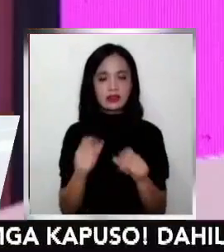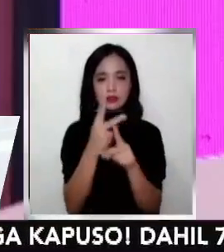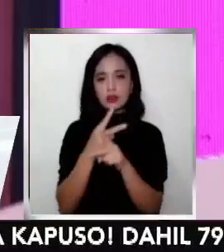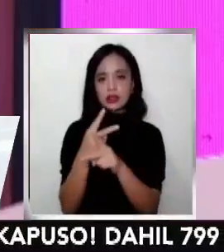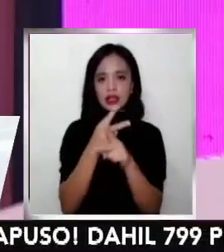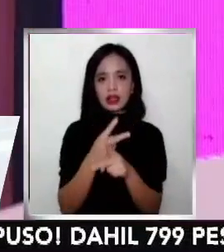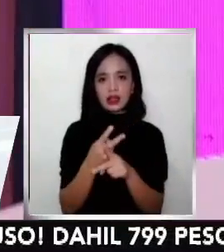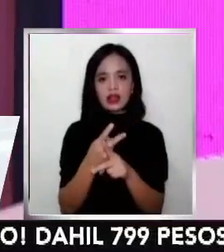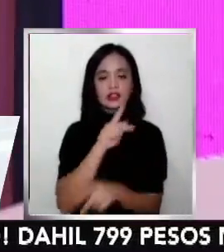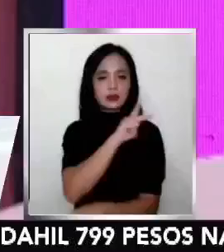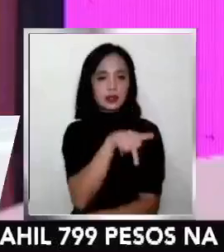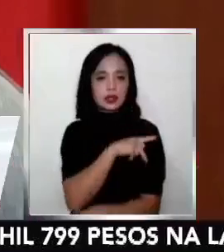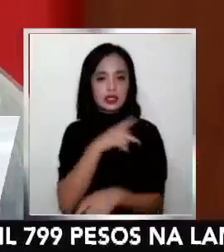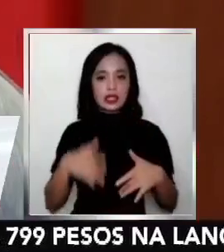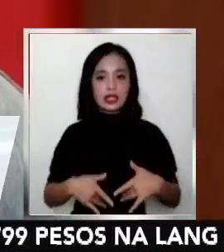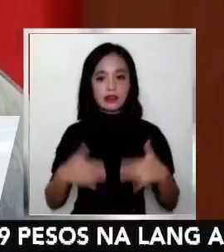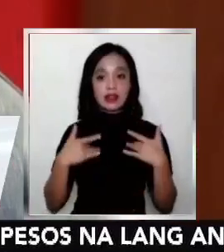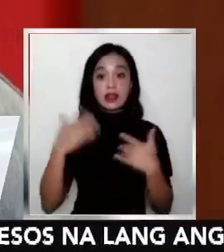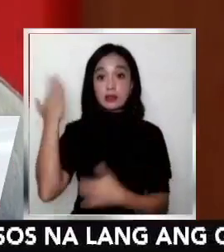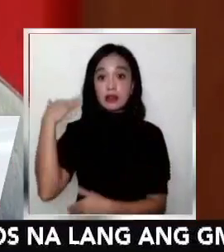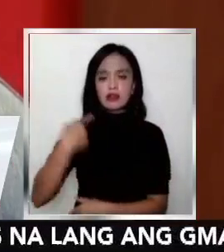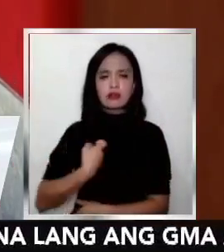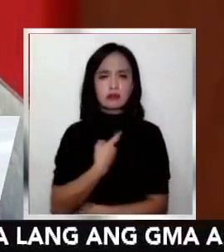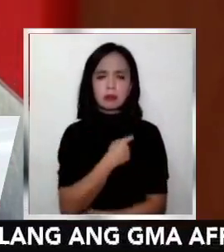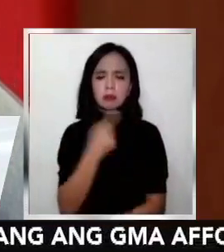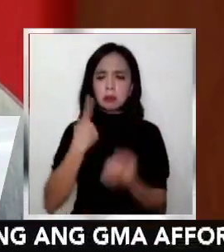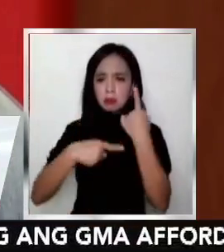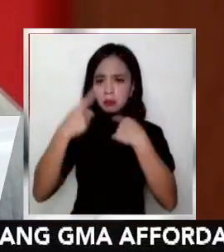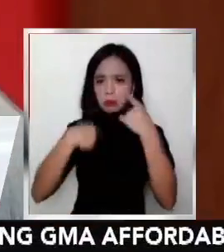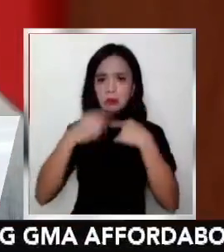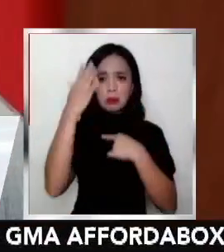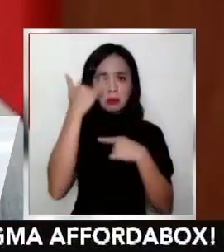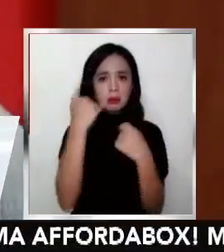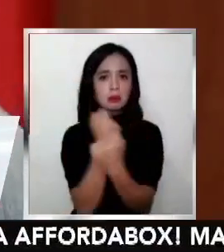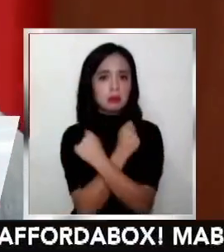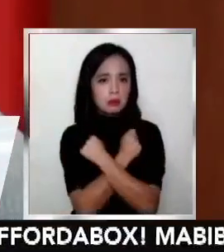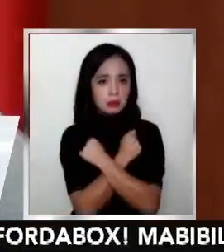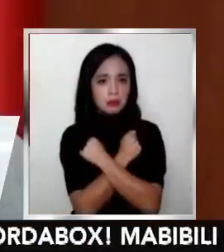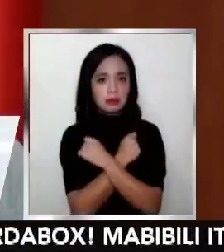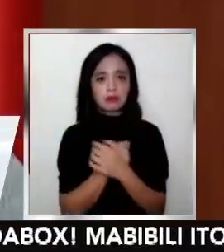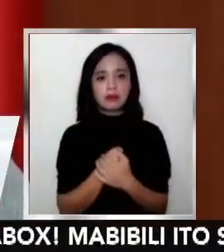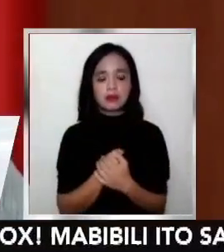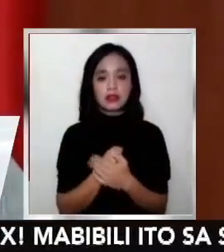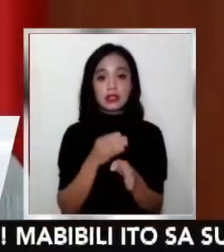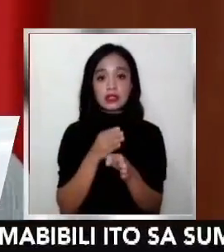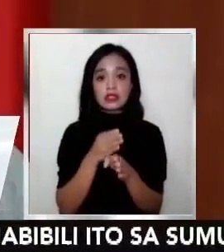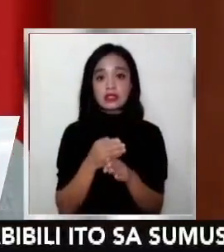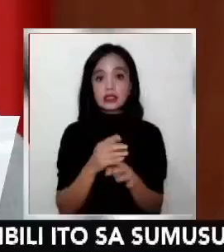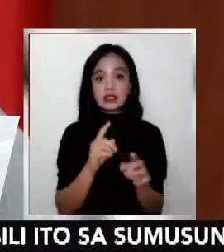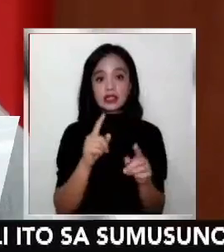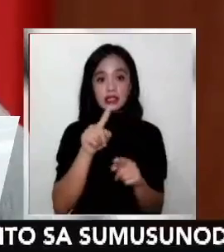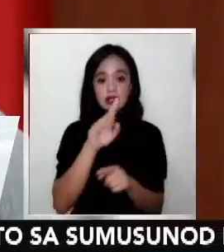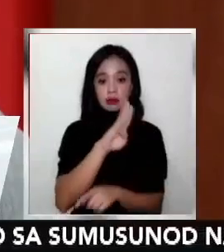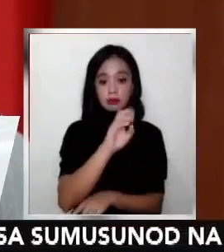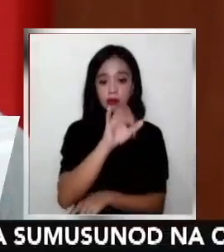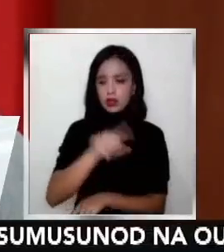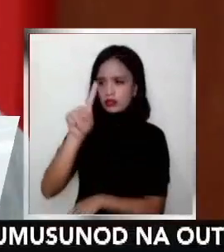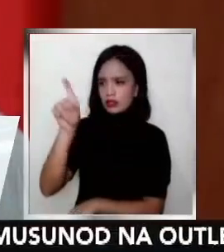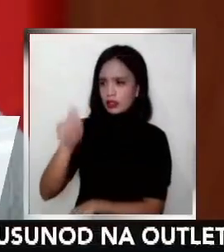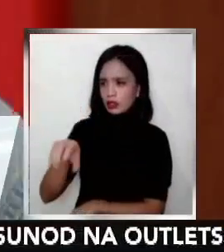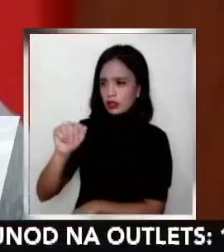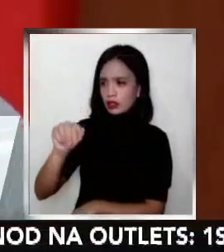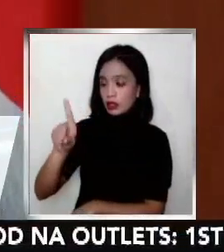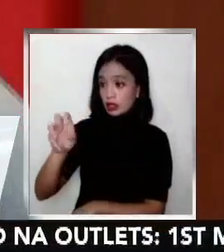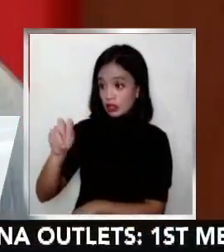ni Alden na dati na siyang nasaktan at umiyak dahil sa love. Diretsahang ding tinanong ni Tito Boy si Alden kung naghahanap pa ba